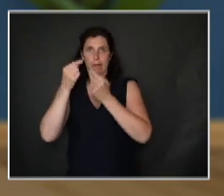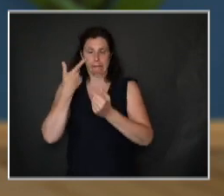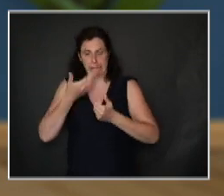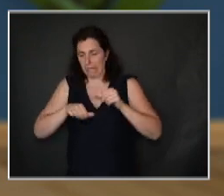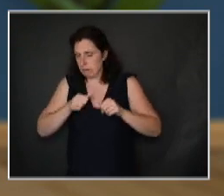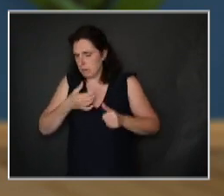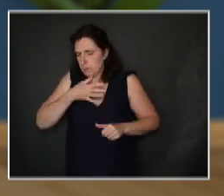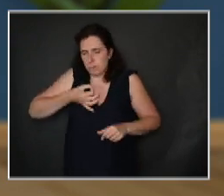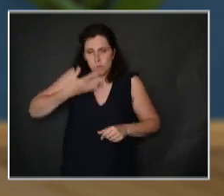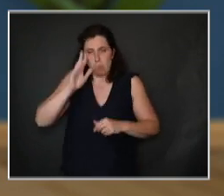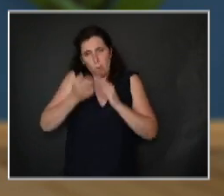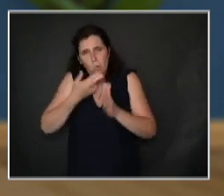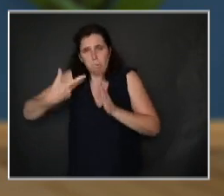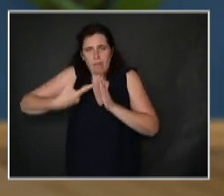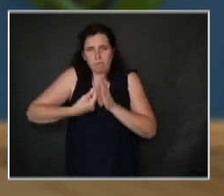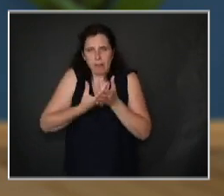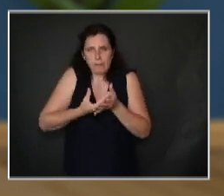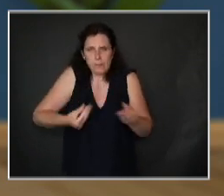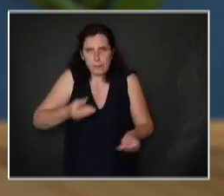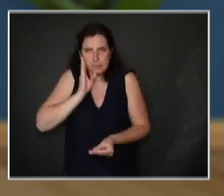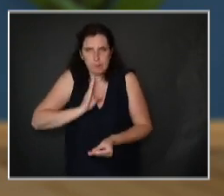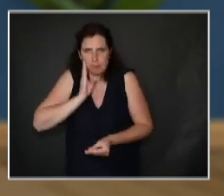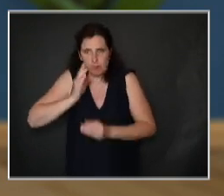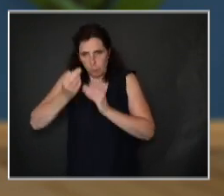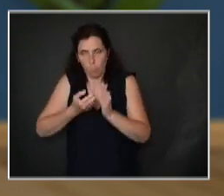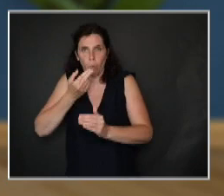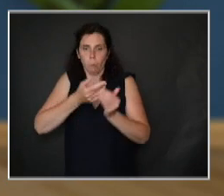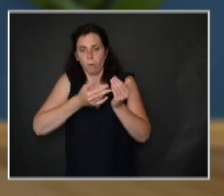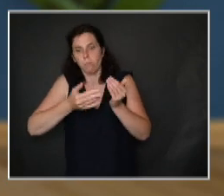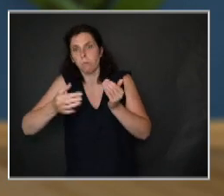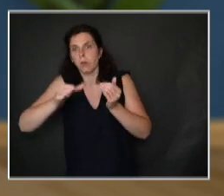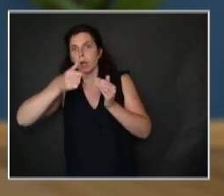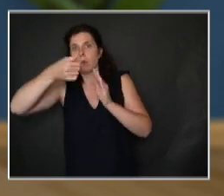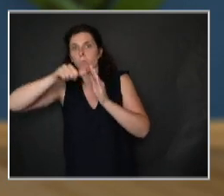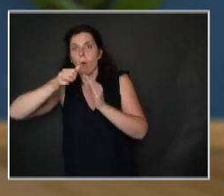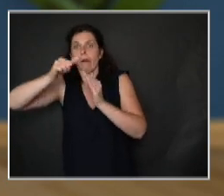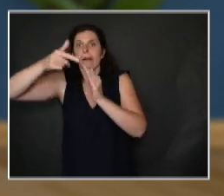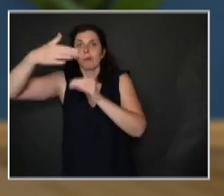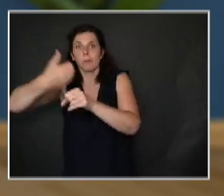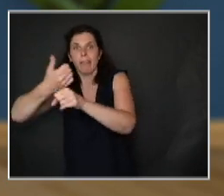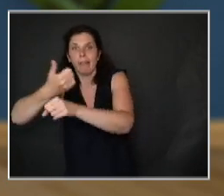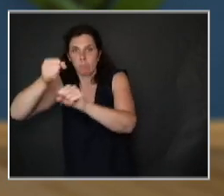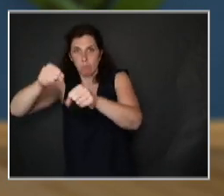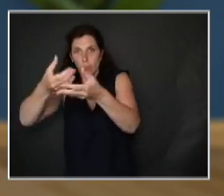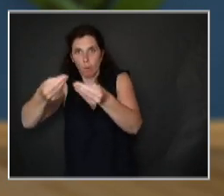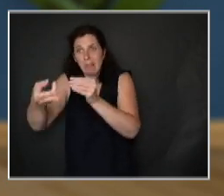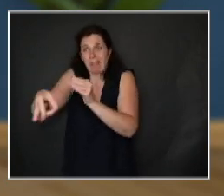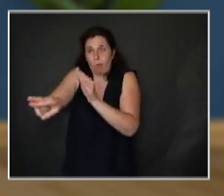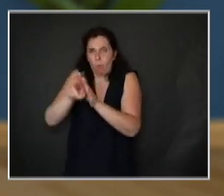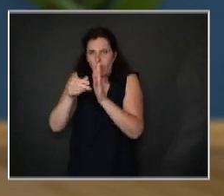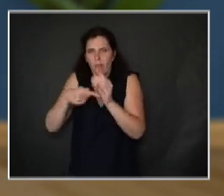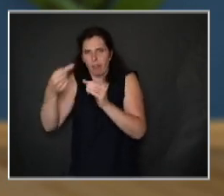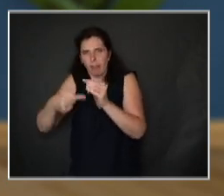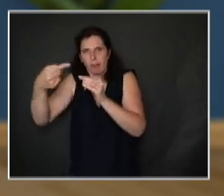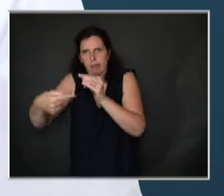ne tiens plus, il faut que vous me fassiez une infiltration. » Et puis voilà, ils sont repartis pour quelques mois, voire quelques années. Mais bon, c'est encore un bon compromis